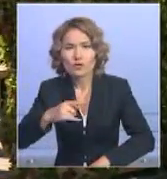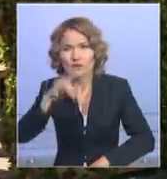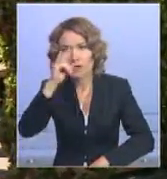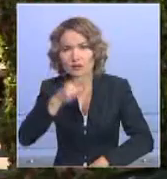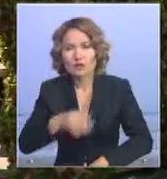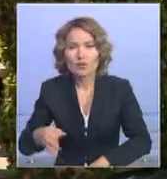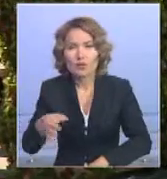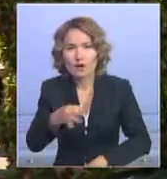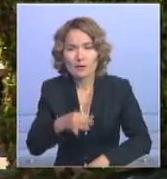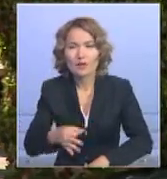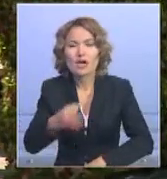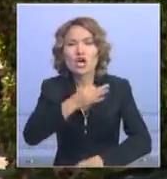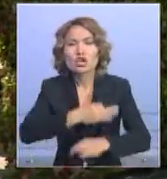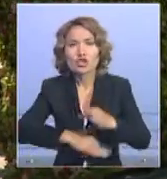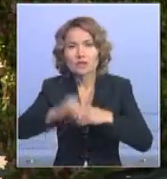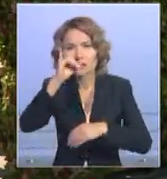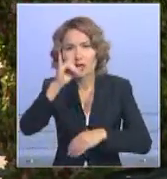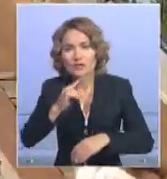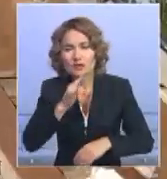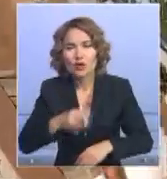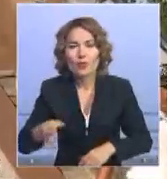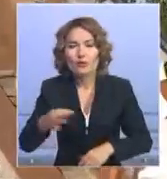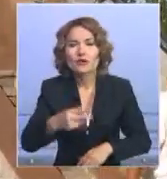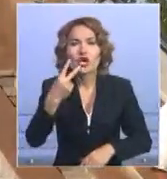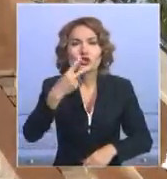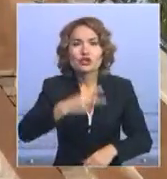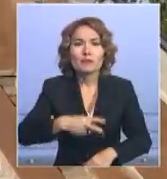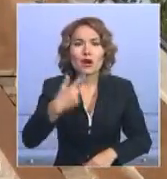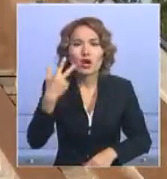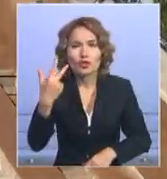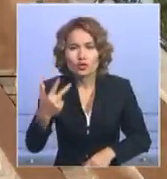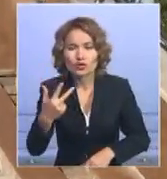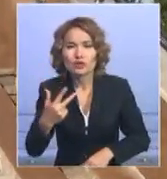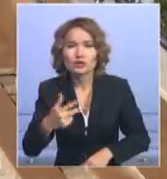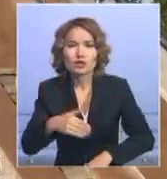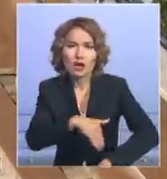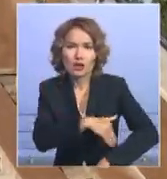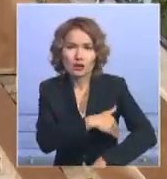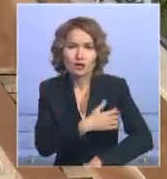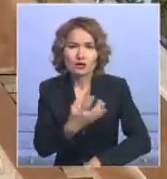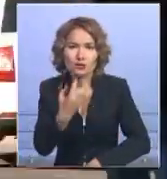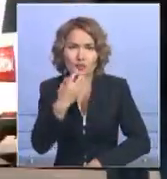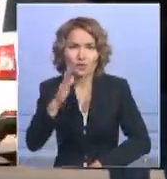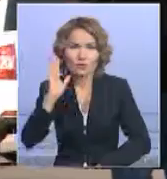күндіз 23-33, орталық өңірлерде 28 градус жылы болады.